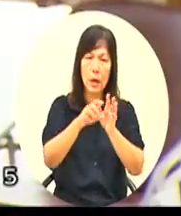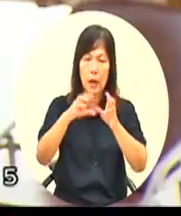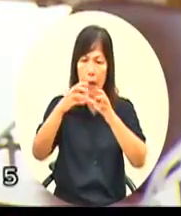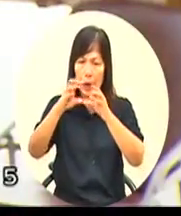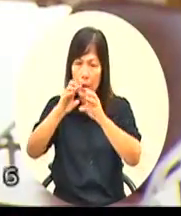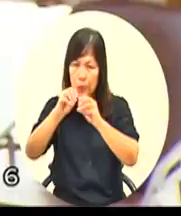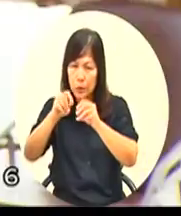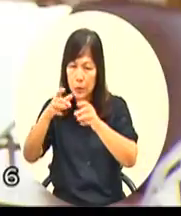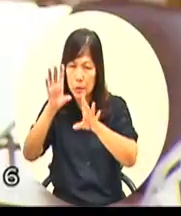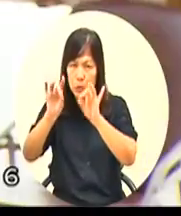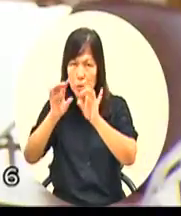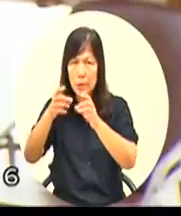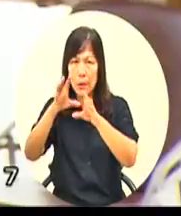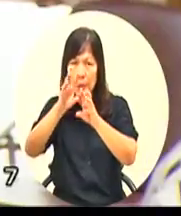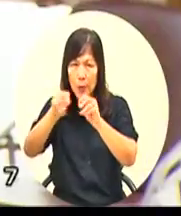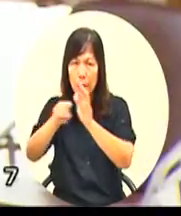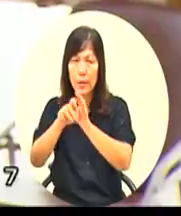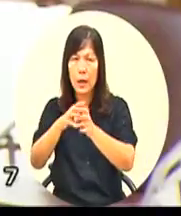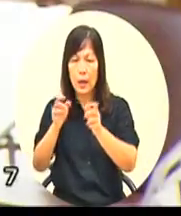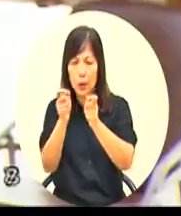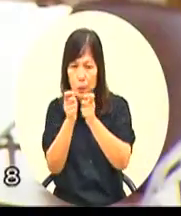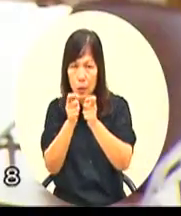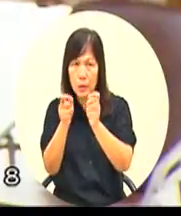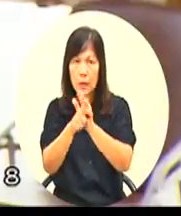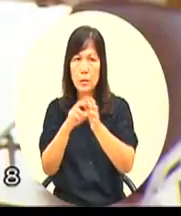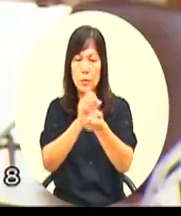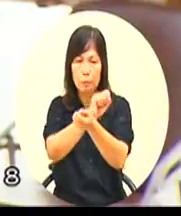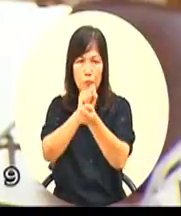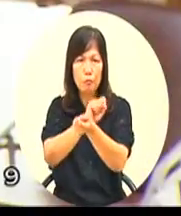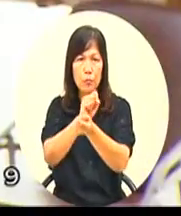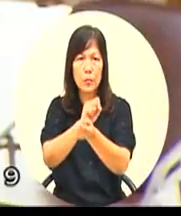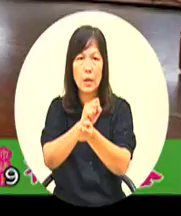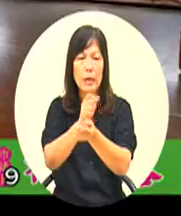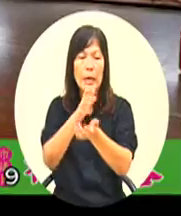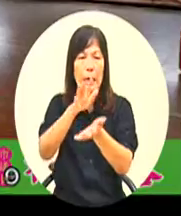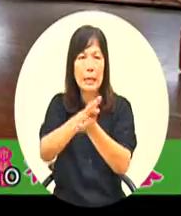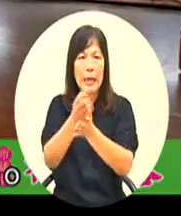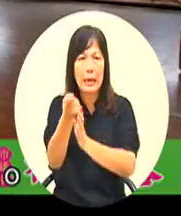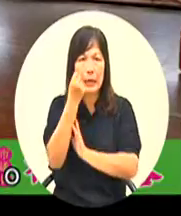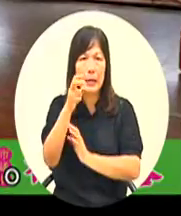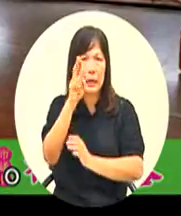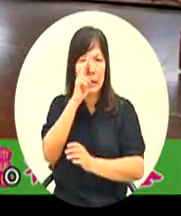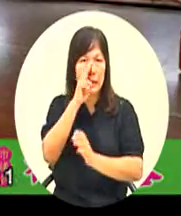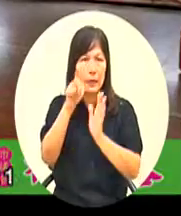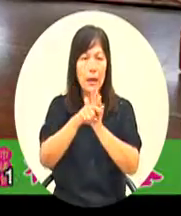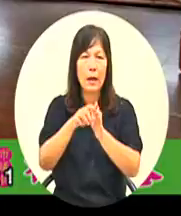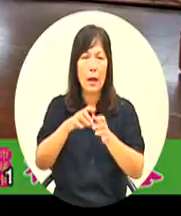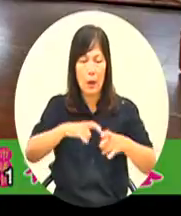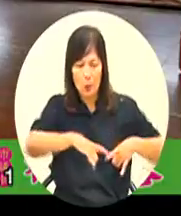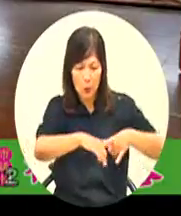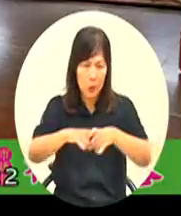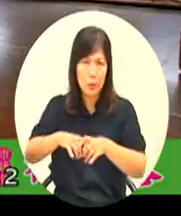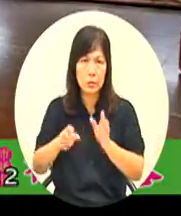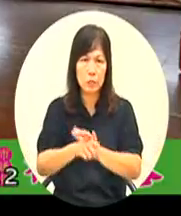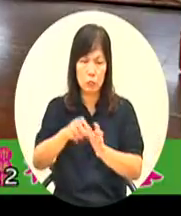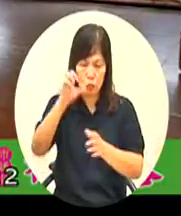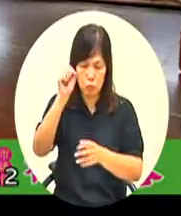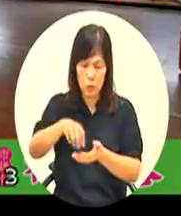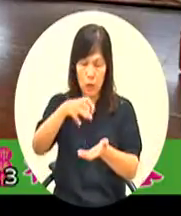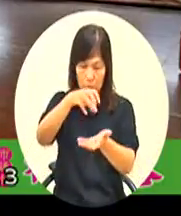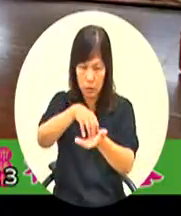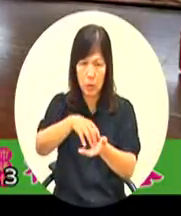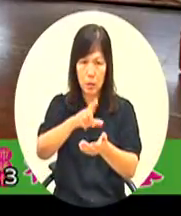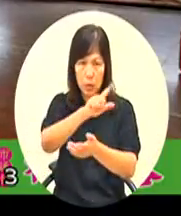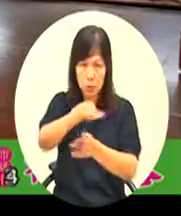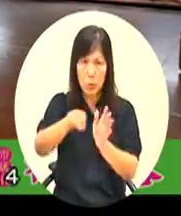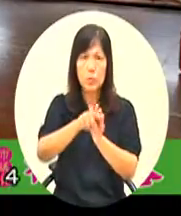地板。那短杆它是用木板、亚克力、漆油，国际总会认可之的材料哈，